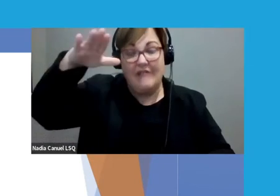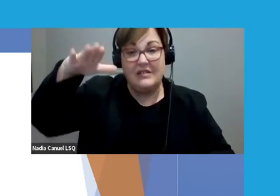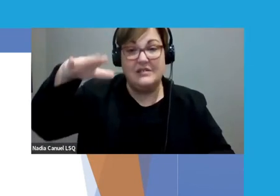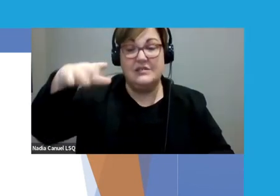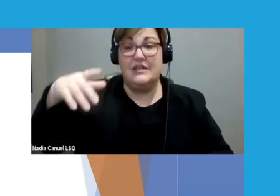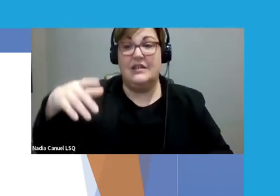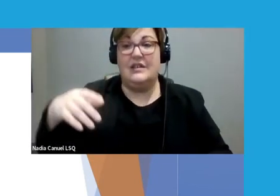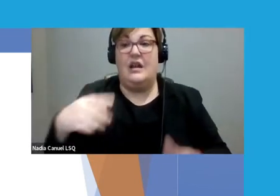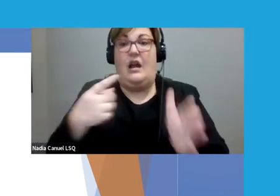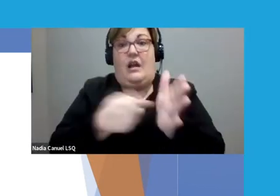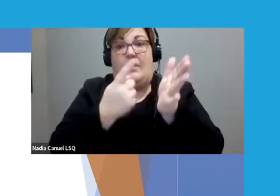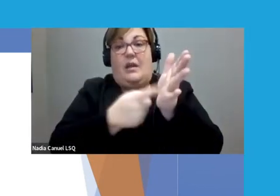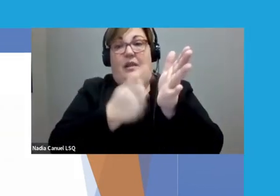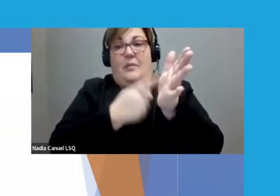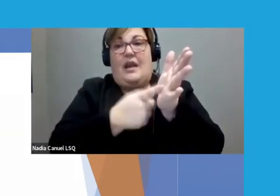à répétition,